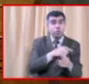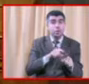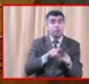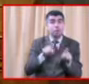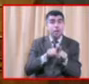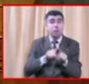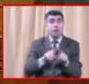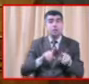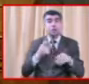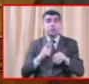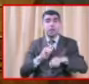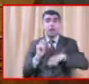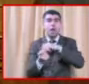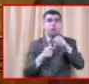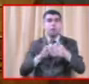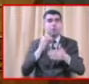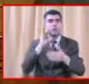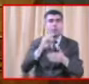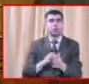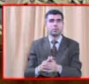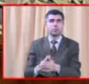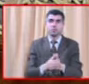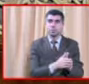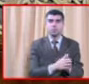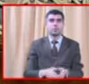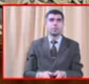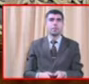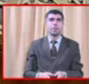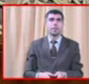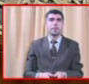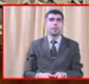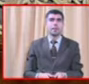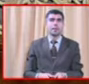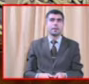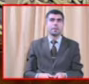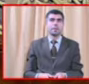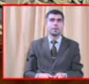ديال محاربه السكن غير اللائق؟ شكرا. كلمه السيد الوزير.